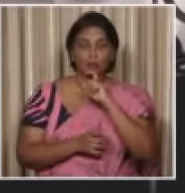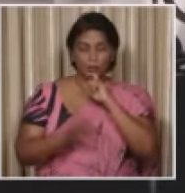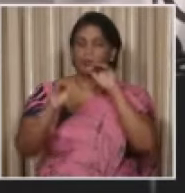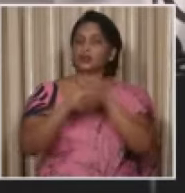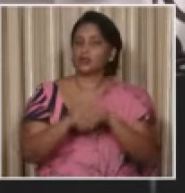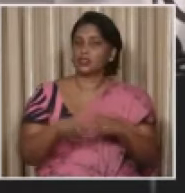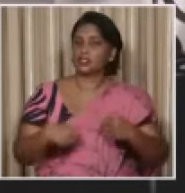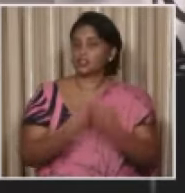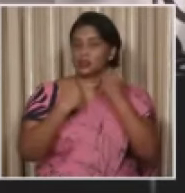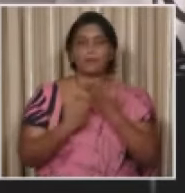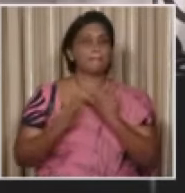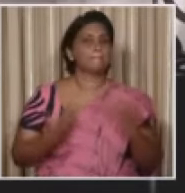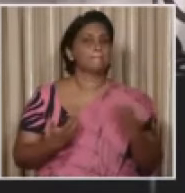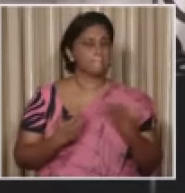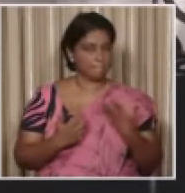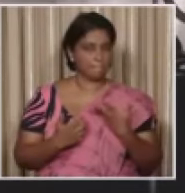इदिरी अभियोग